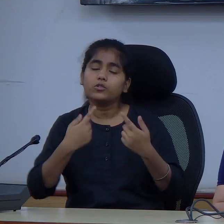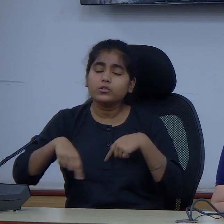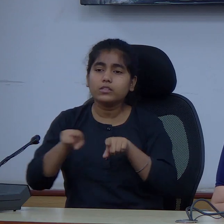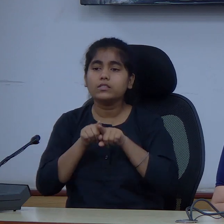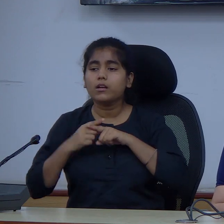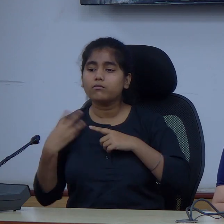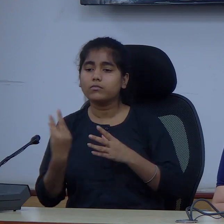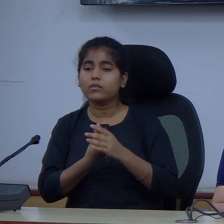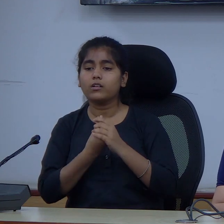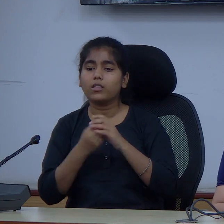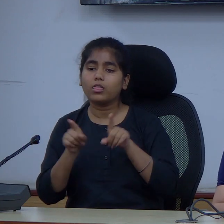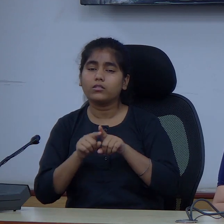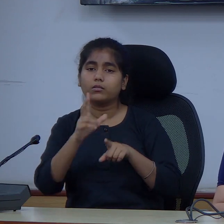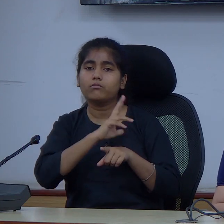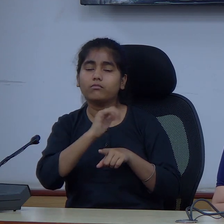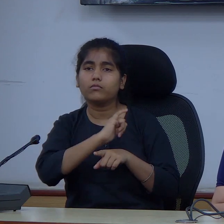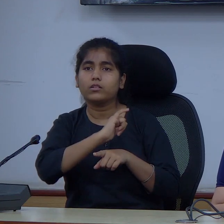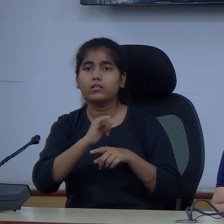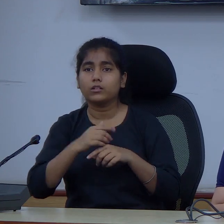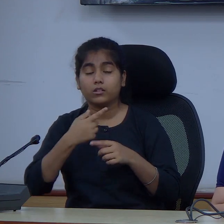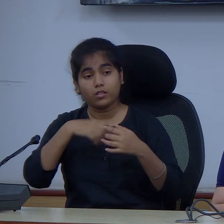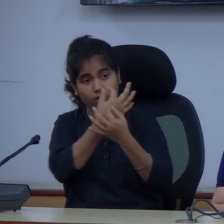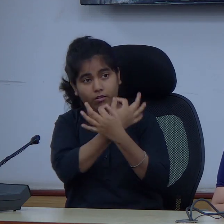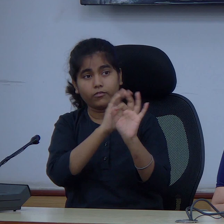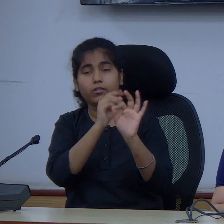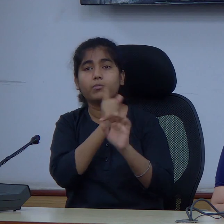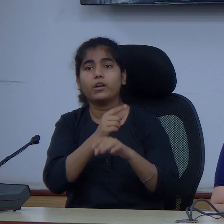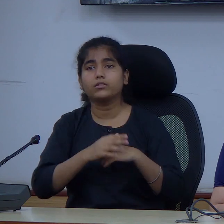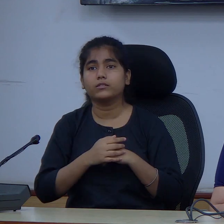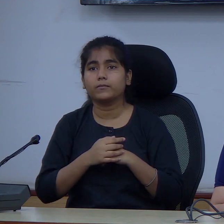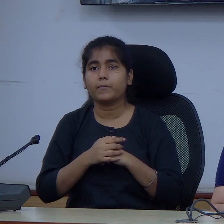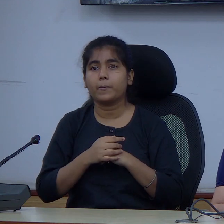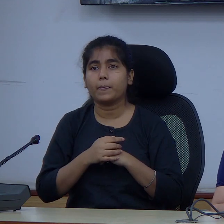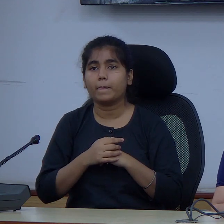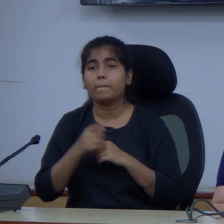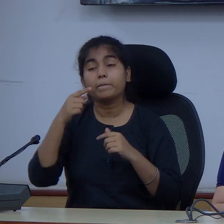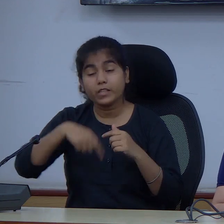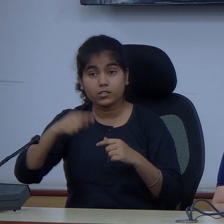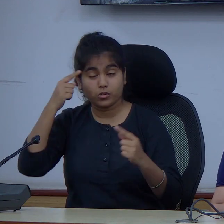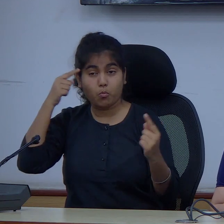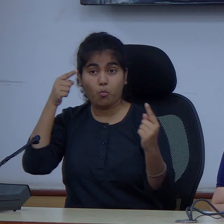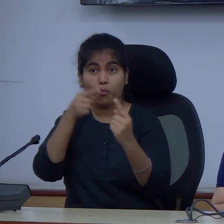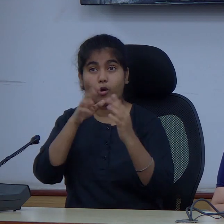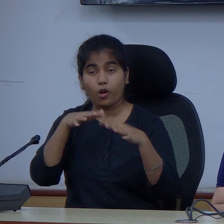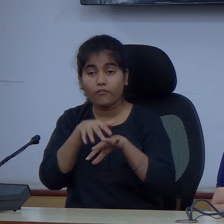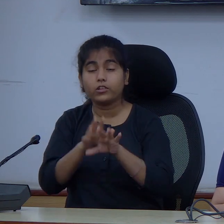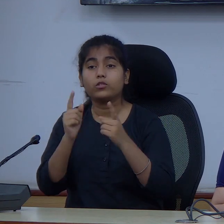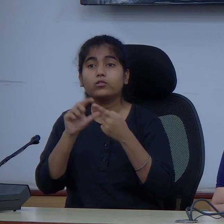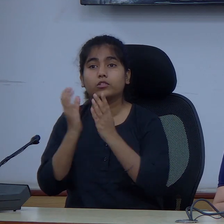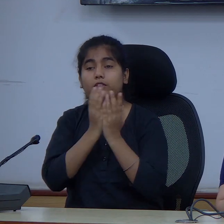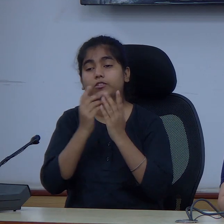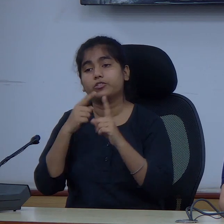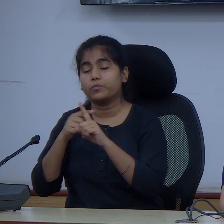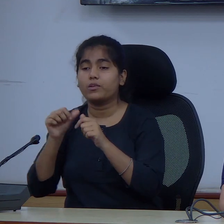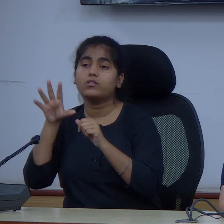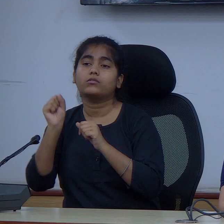चीज़ें जैसे आप और मैं, और विच इज़ देयर राइट एंड विच they have to be independent like they we all are, and that is the motto of having inclusive education